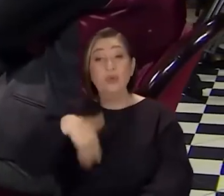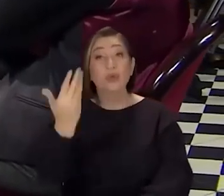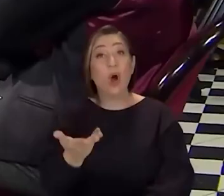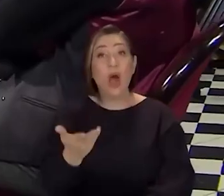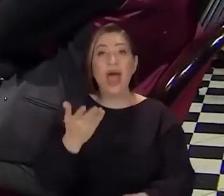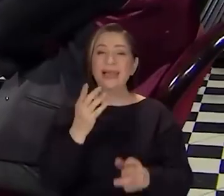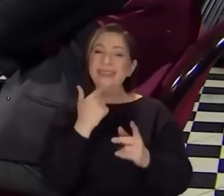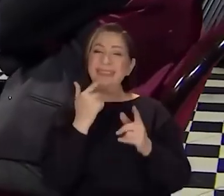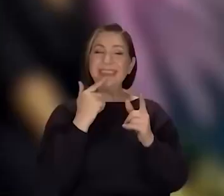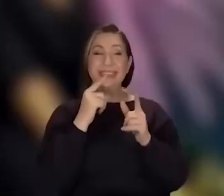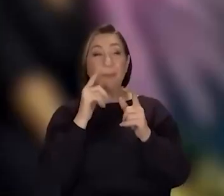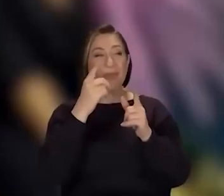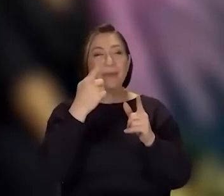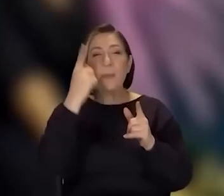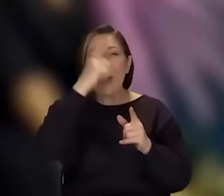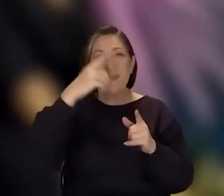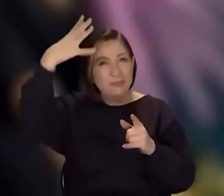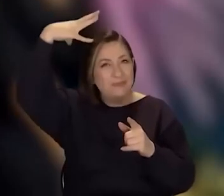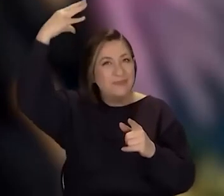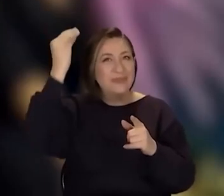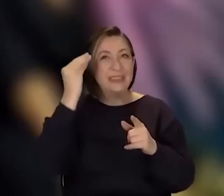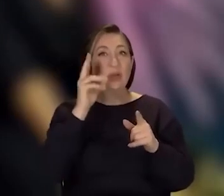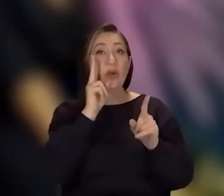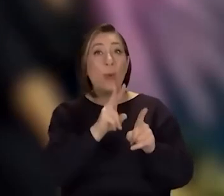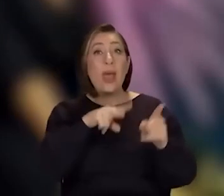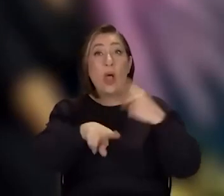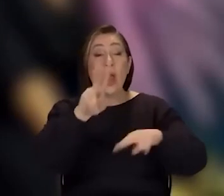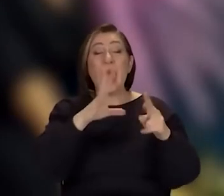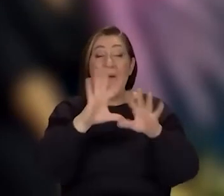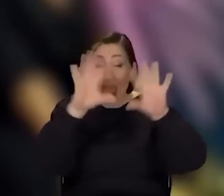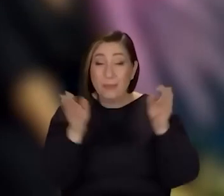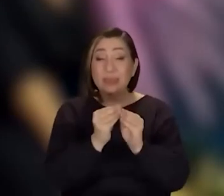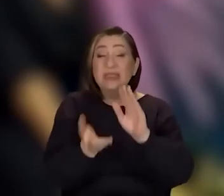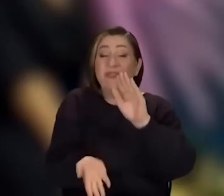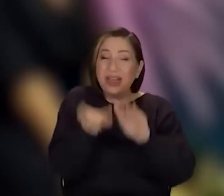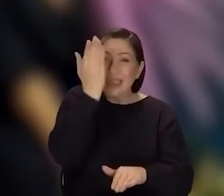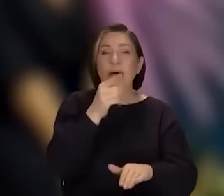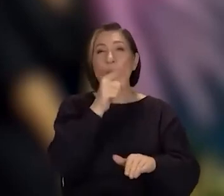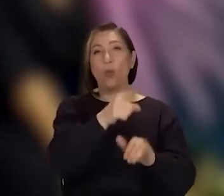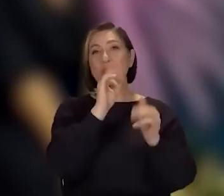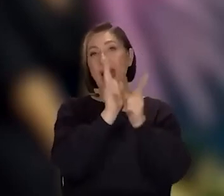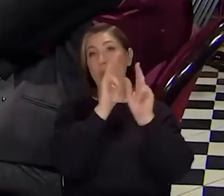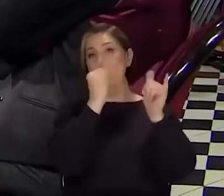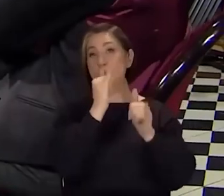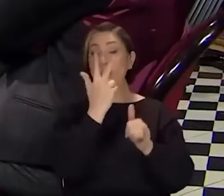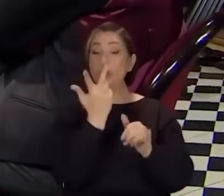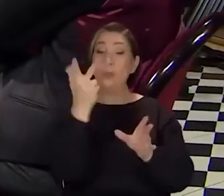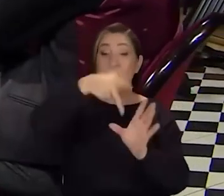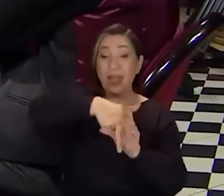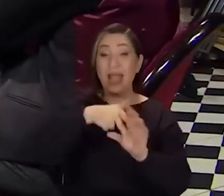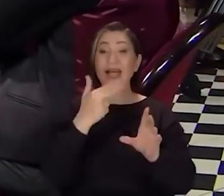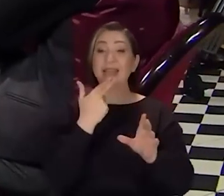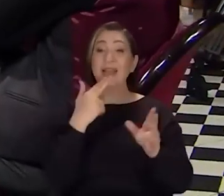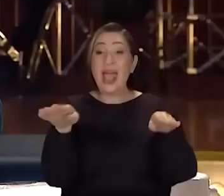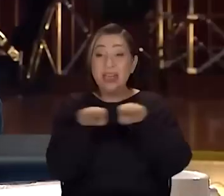sonra şirinleri görebilme yöntemleri. Hepsi ve dahası bu oyunda. Üçü Bir Arada, kadınlar